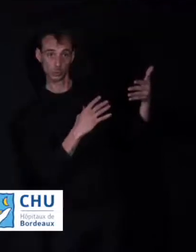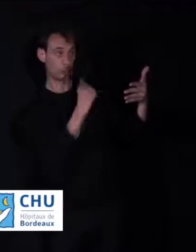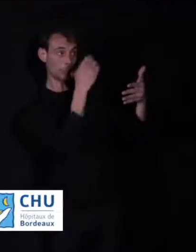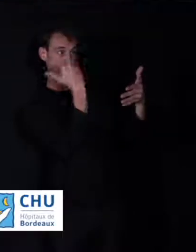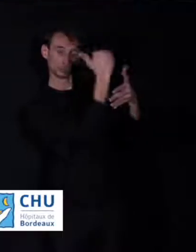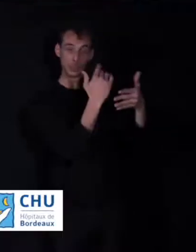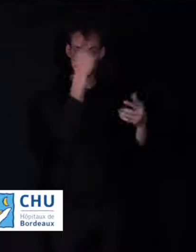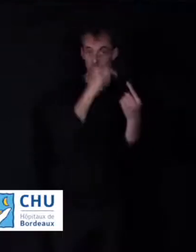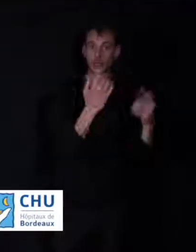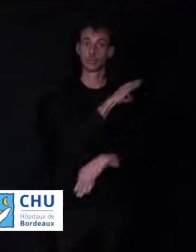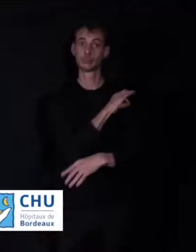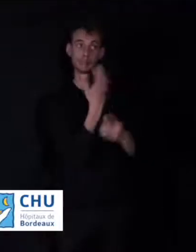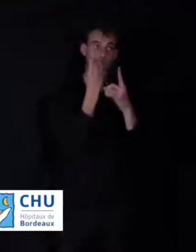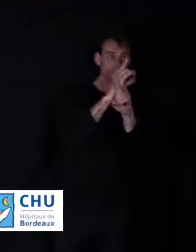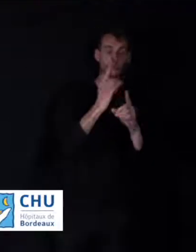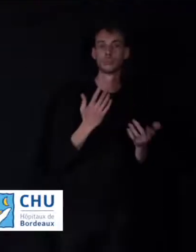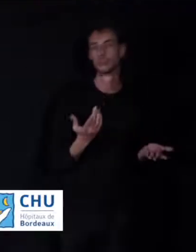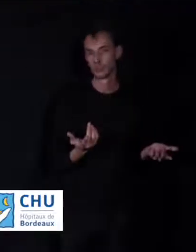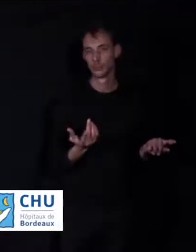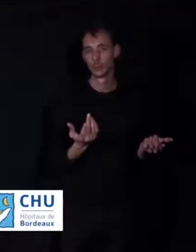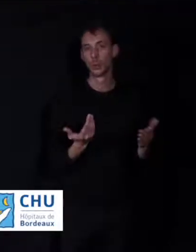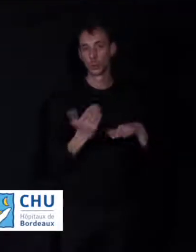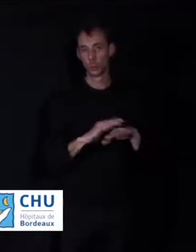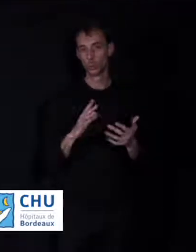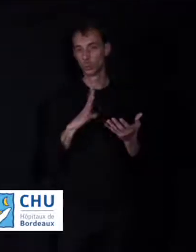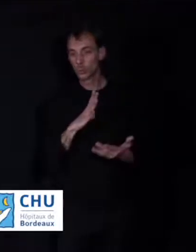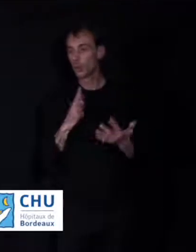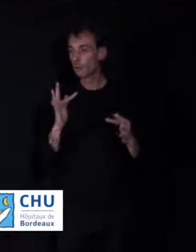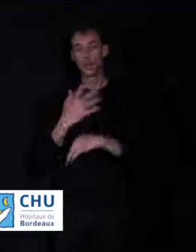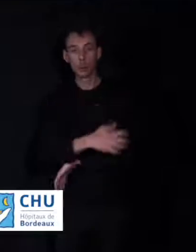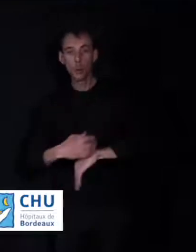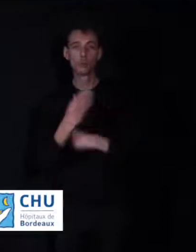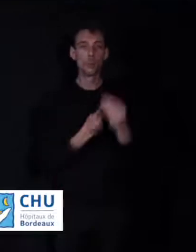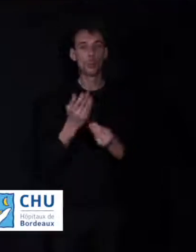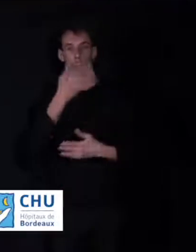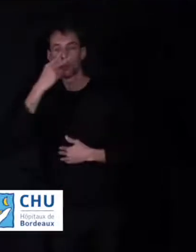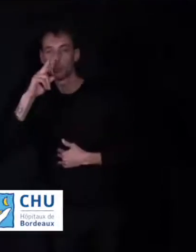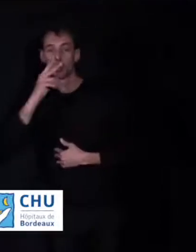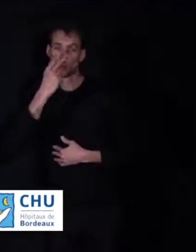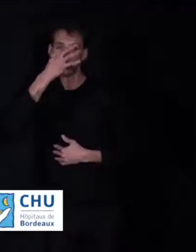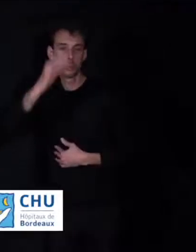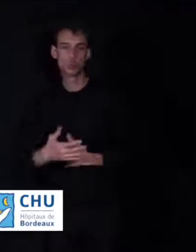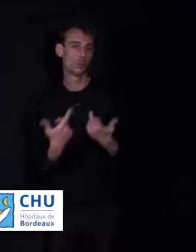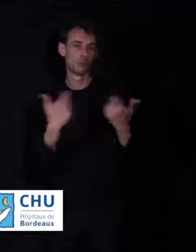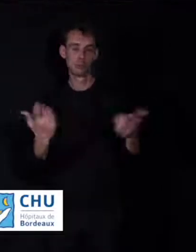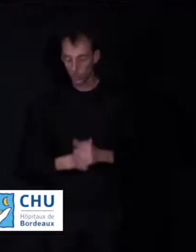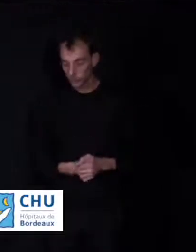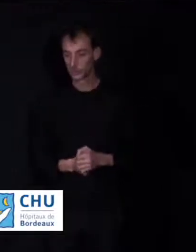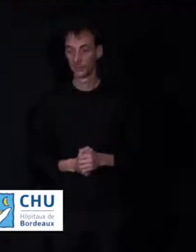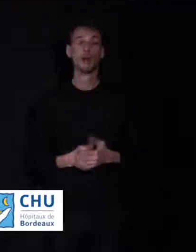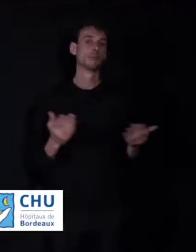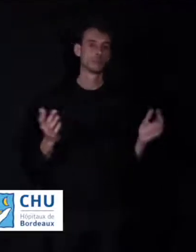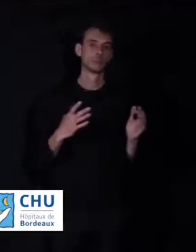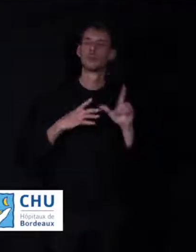et à côté de pollution. L'état de lieu est préoccupant. Alors, des sondages, il y en a plein, ils sortent tout le temps, Covid, pas Covid.